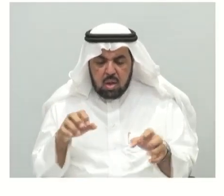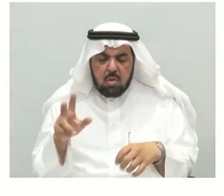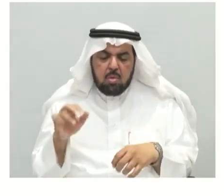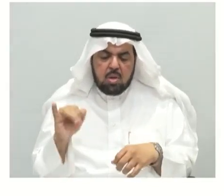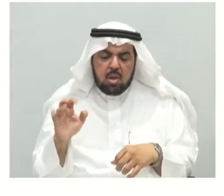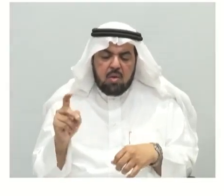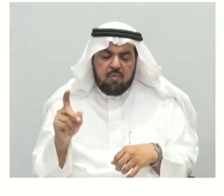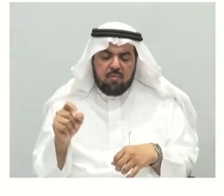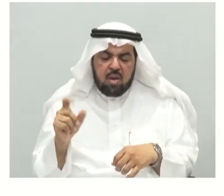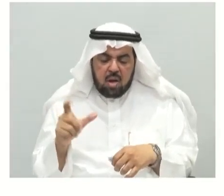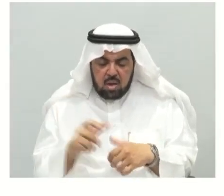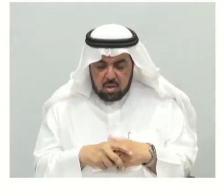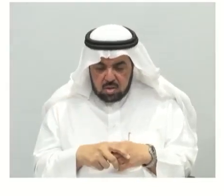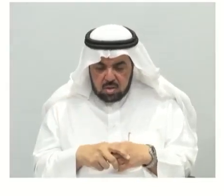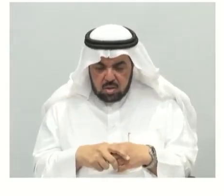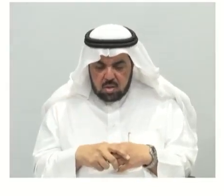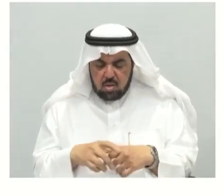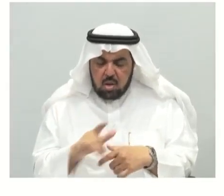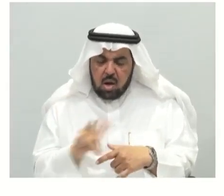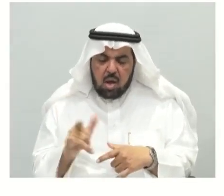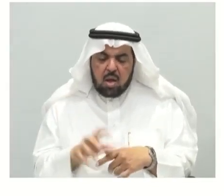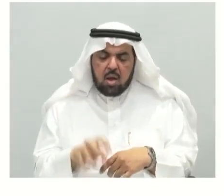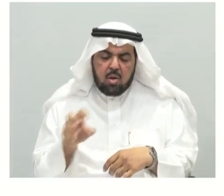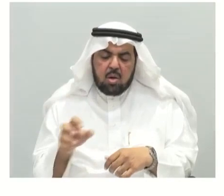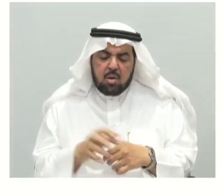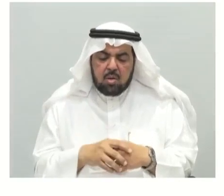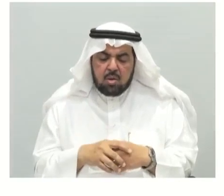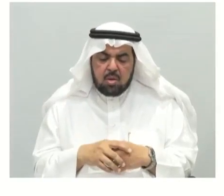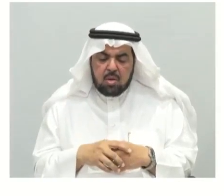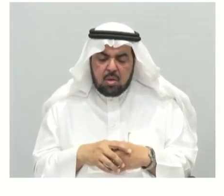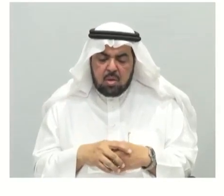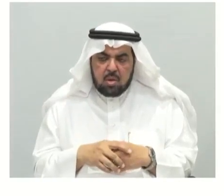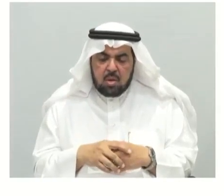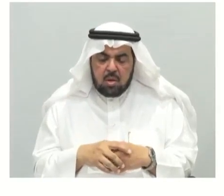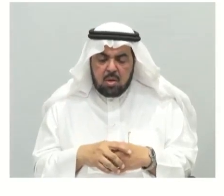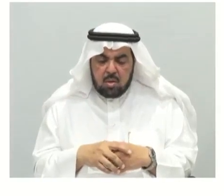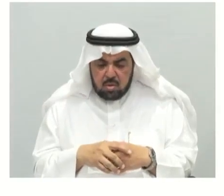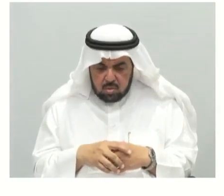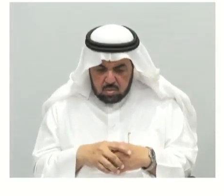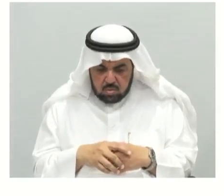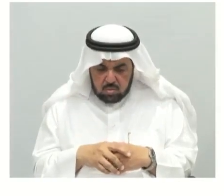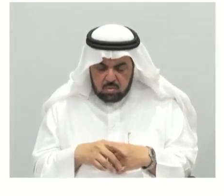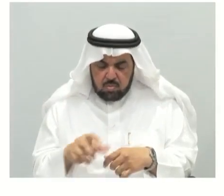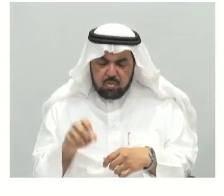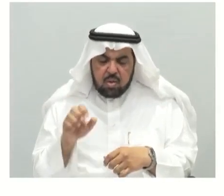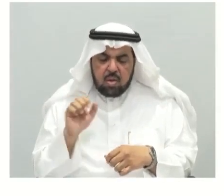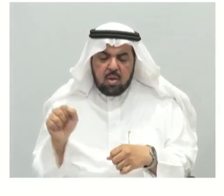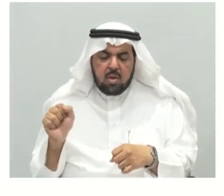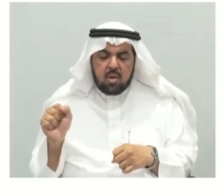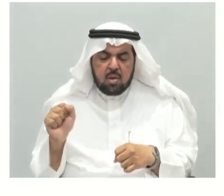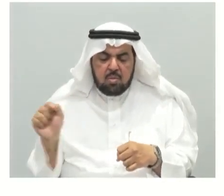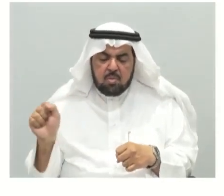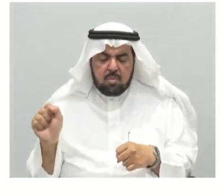متطفله فنلاحظ انه لا ينقل او صفه او نقل البكتيريا المسببه لمرض